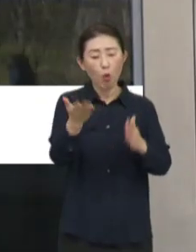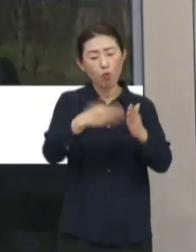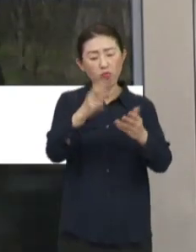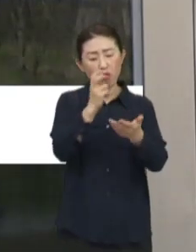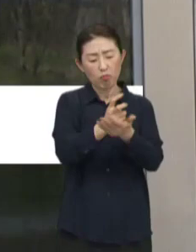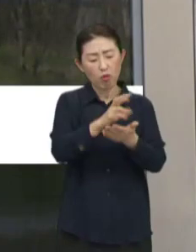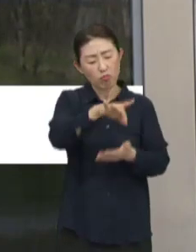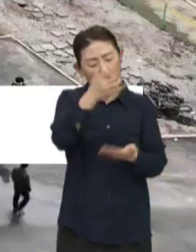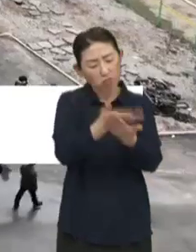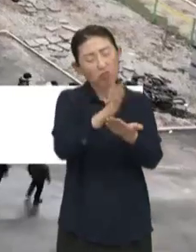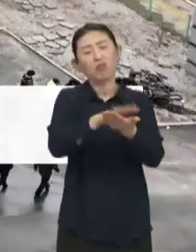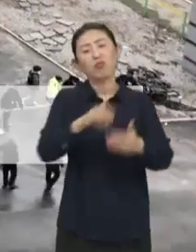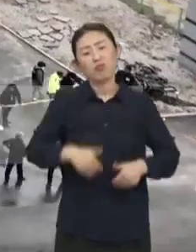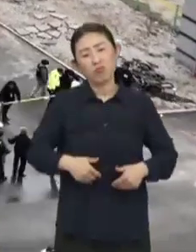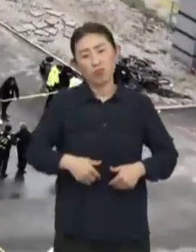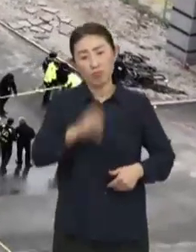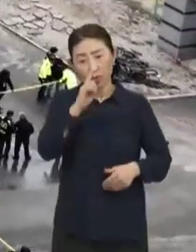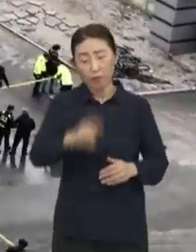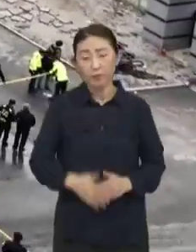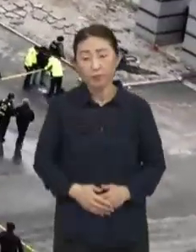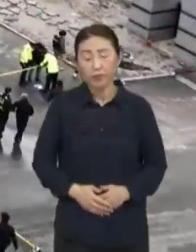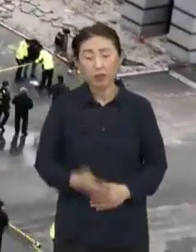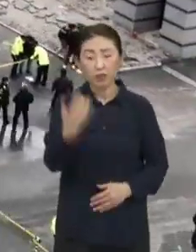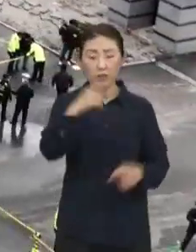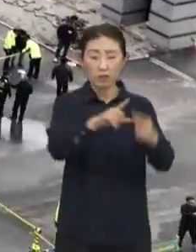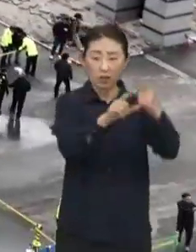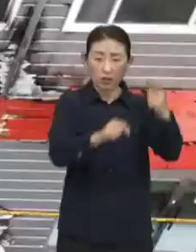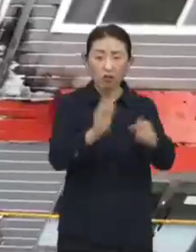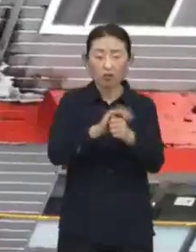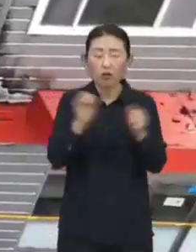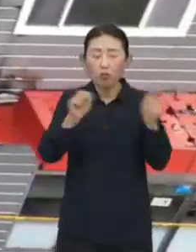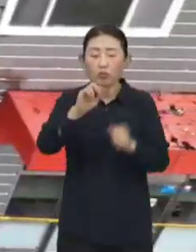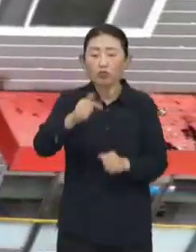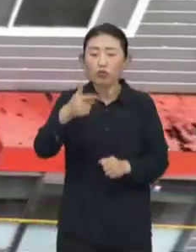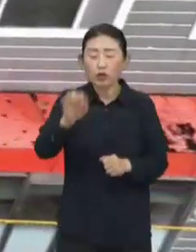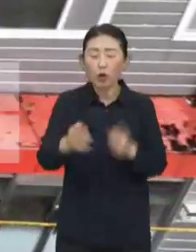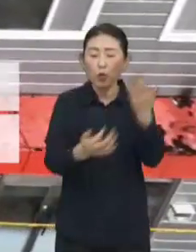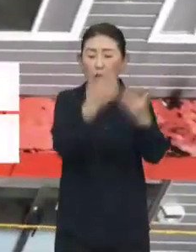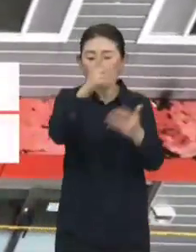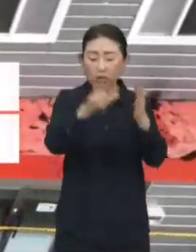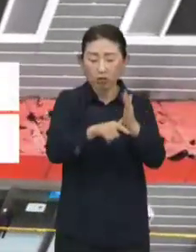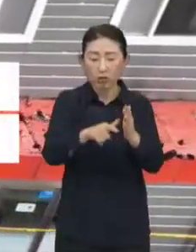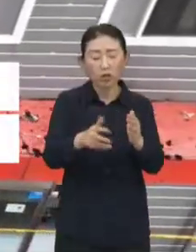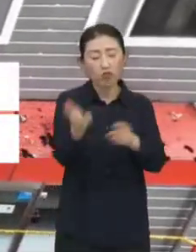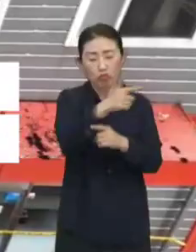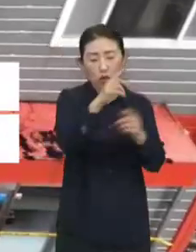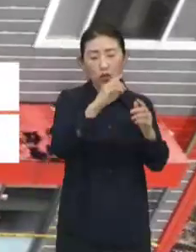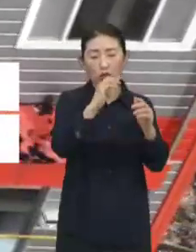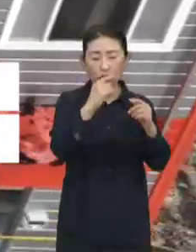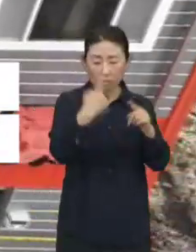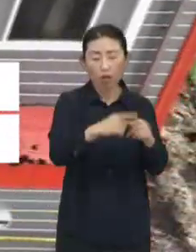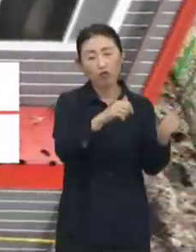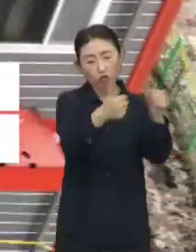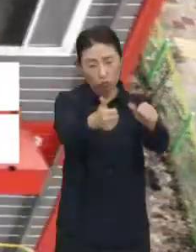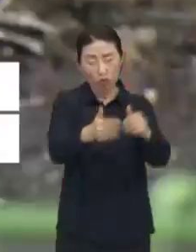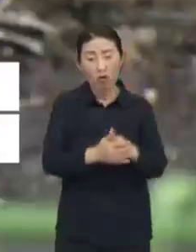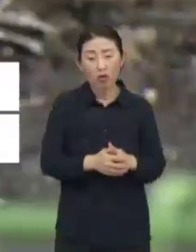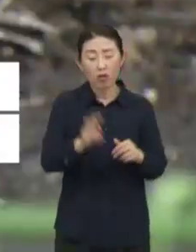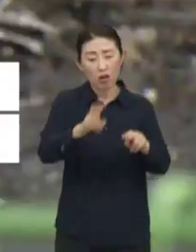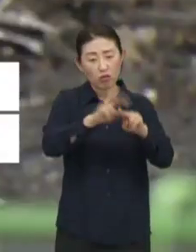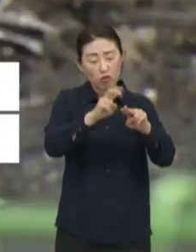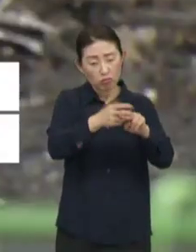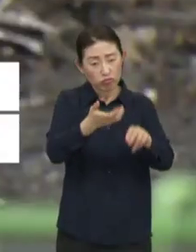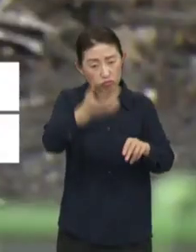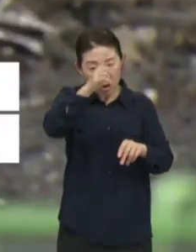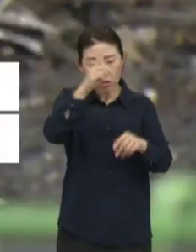난색을 표하고 있습니다. 소방노조는 지난 1월 경북 문경화재 현장 소방관 순직사고 이후 소방관 처우를 개선하겠다고